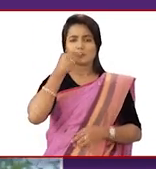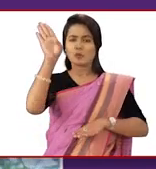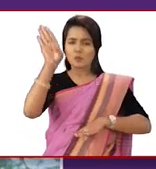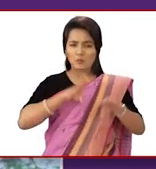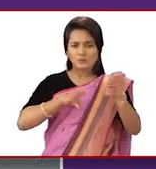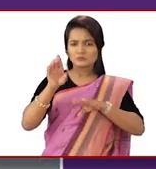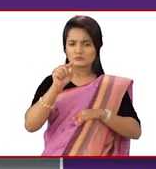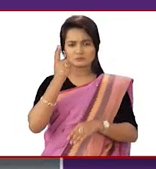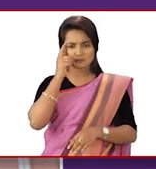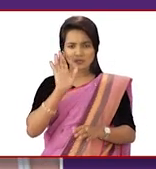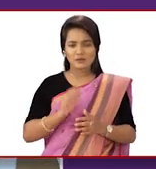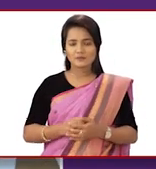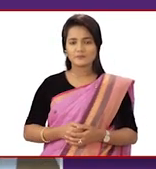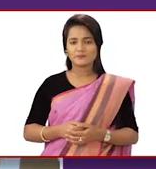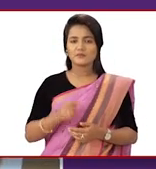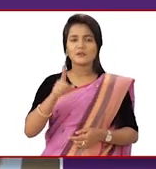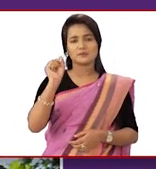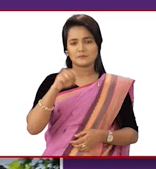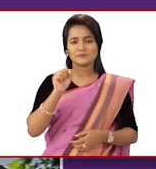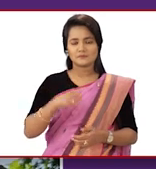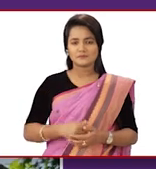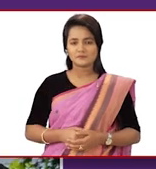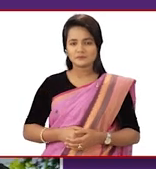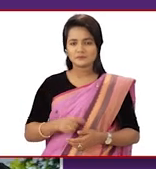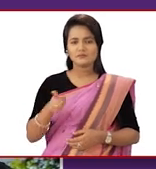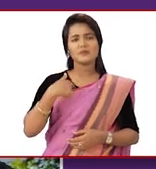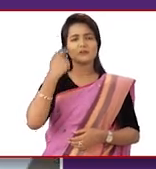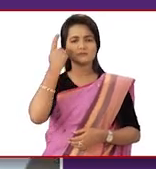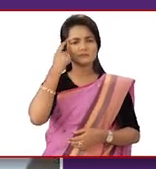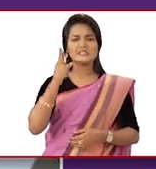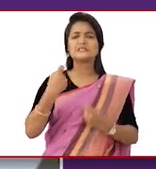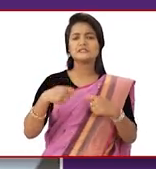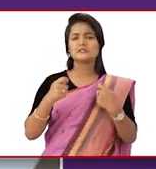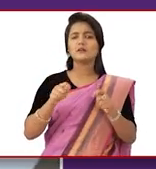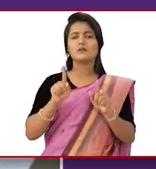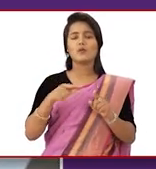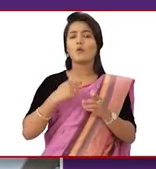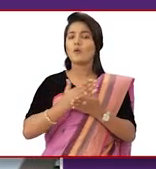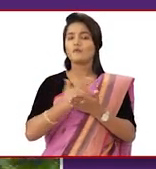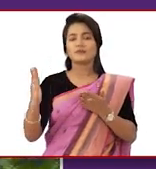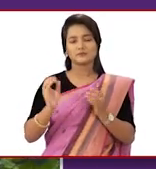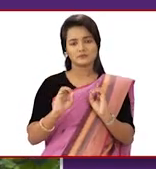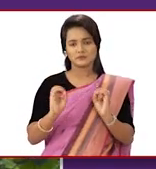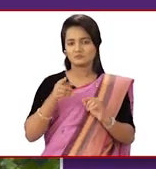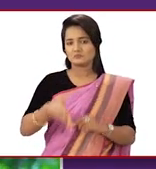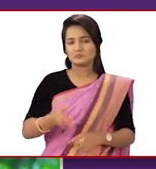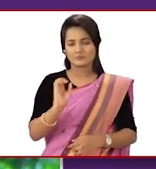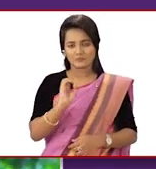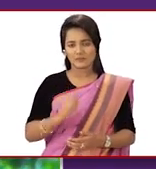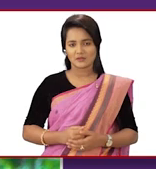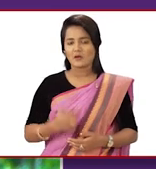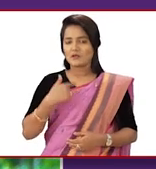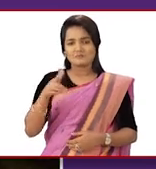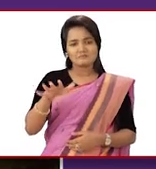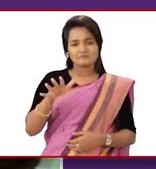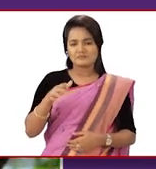No, I don't think so. No, no. Maybe yes. Yeah, I think so. চেষ্টা করছে তবে এখনো পুরোপুরি না। এখনো হয়নি। I think